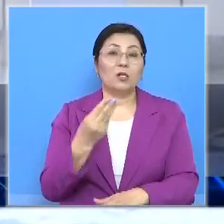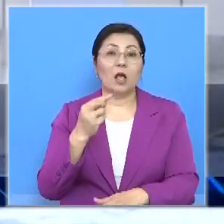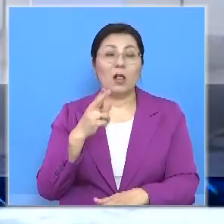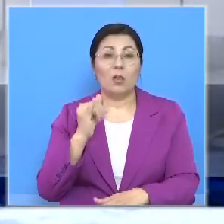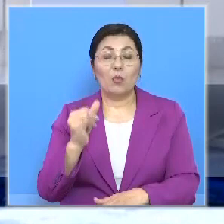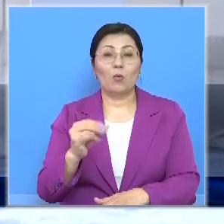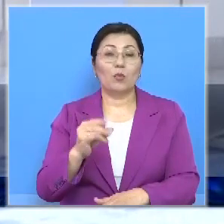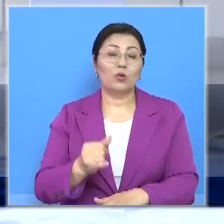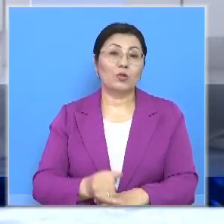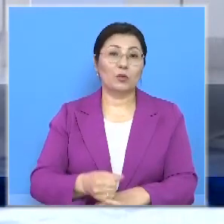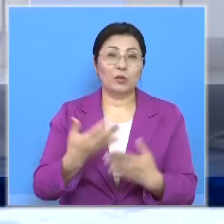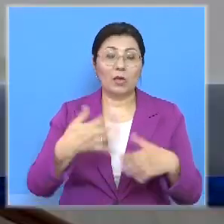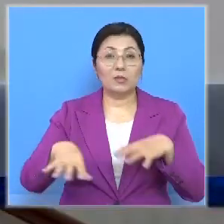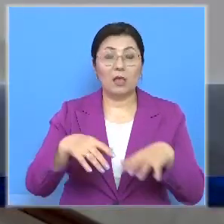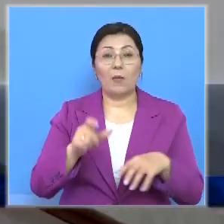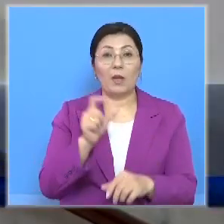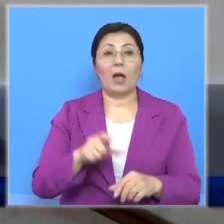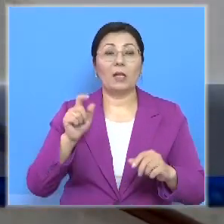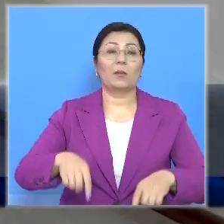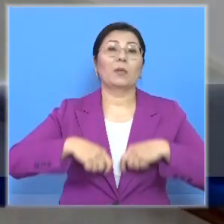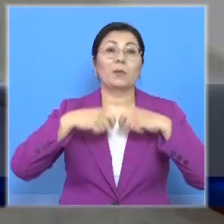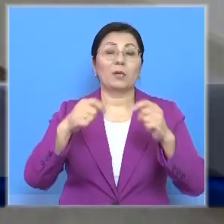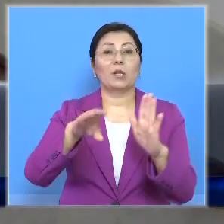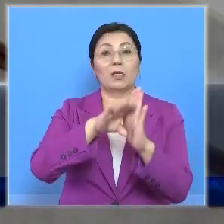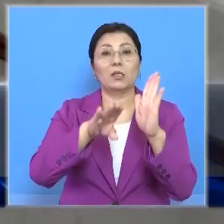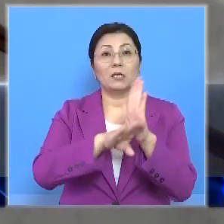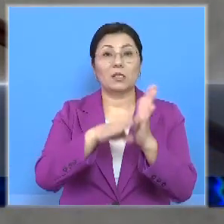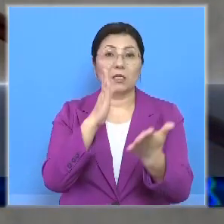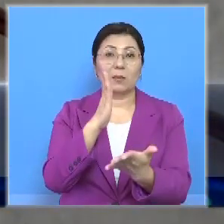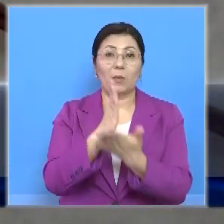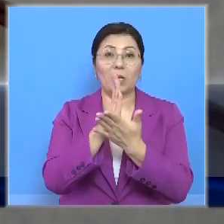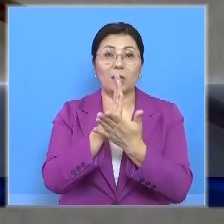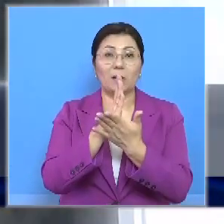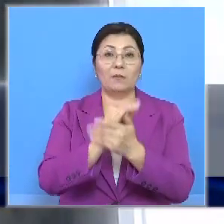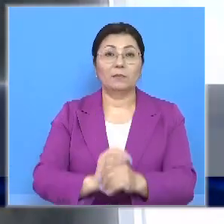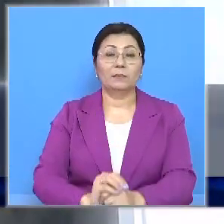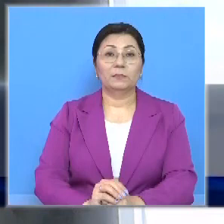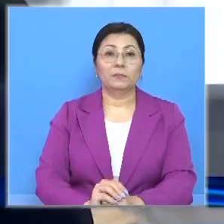сойып, мұқтаж жандарға таратады. Оның өзіндік ережесі бар.